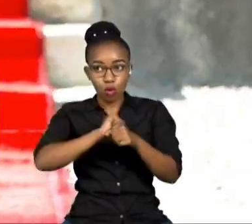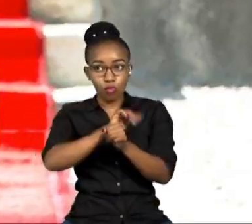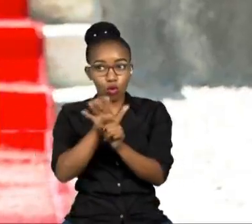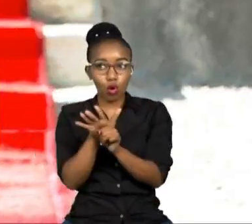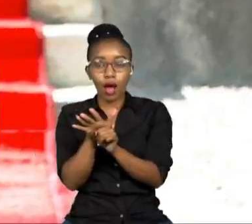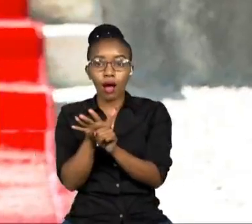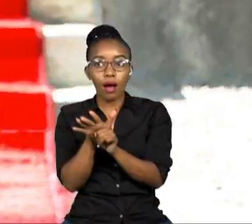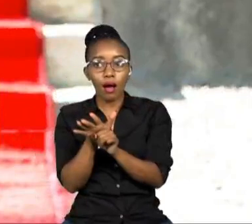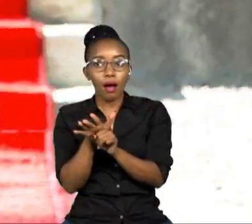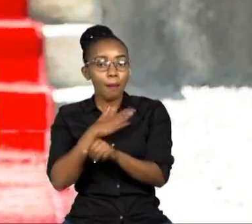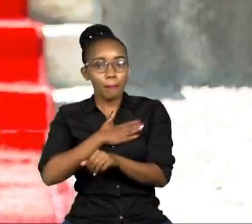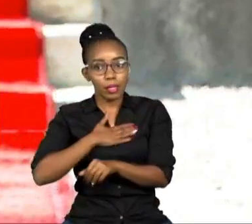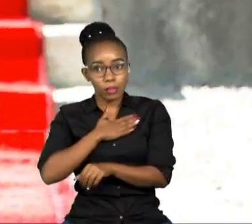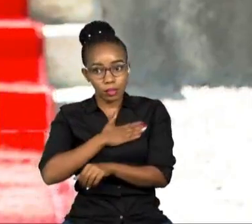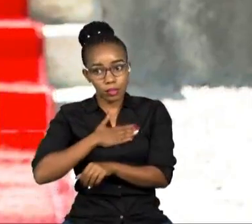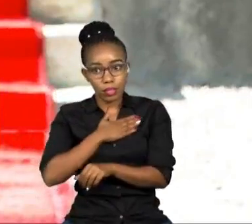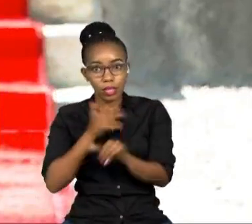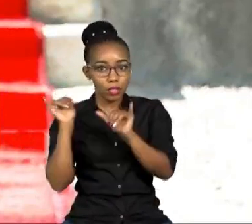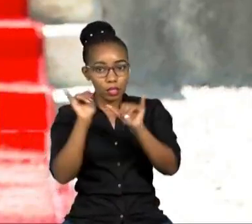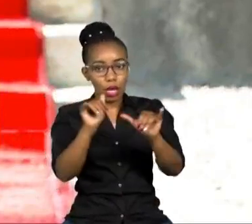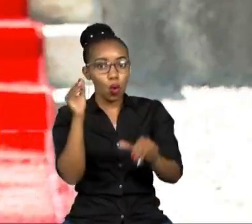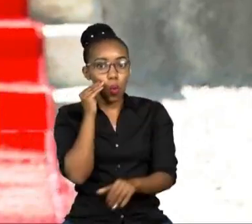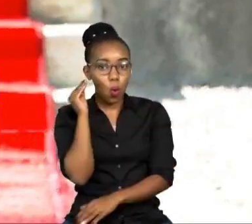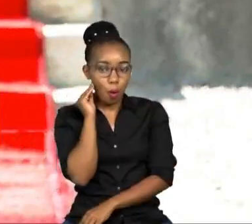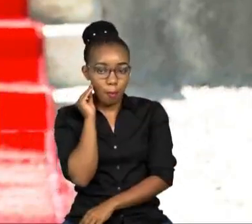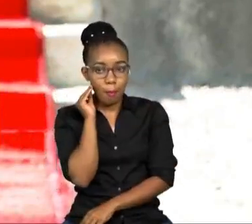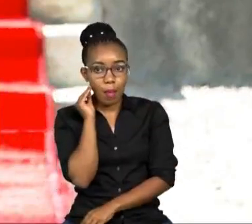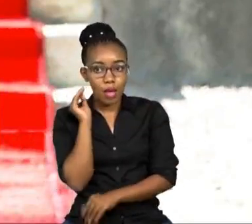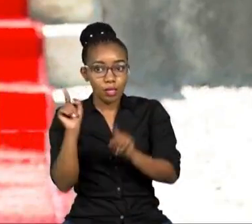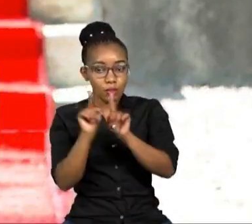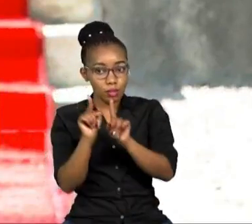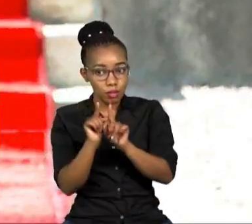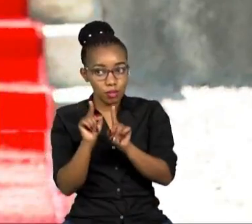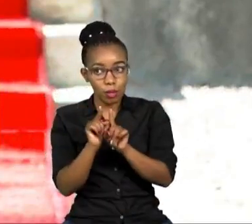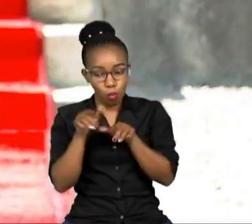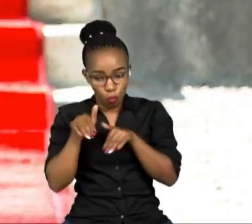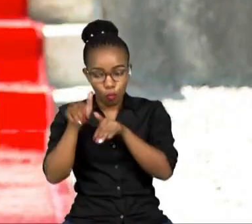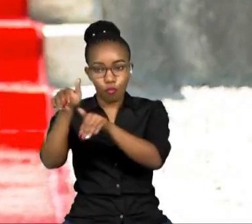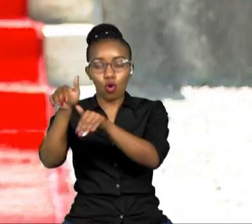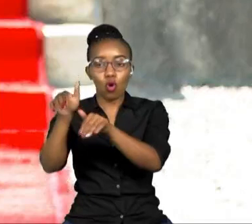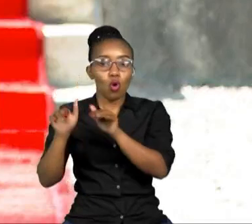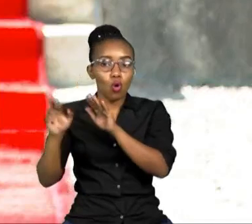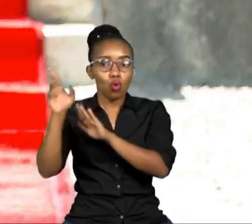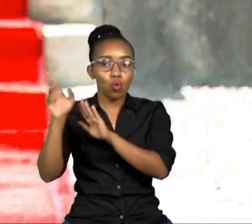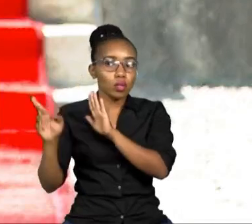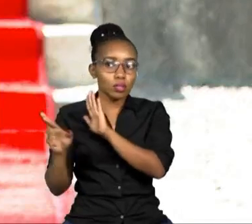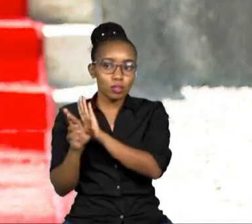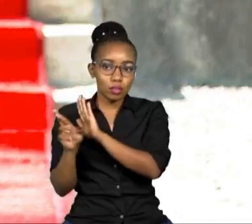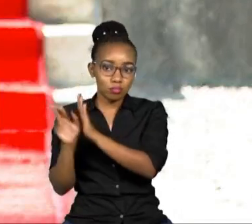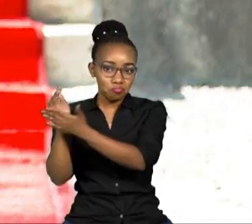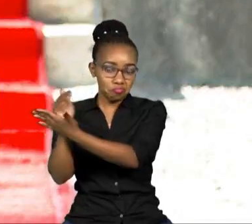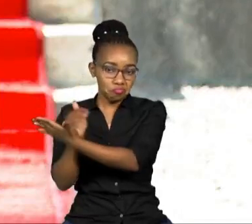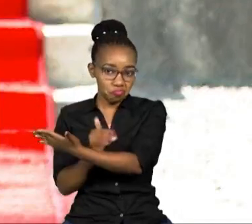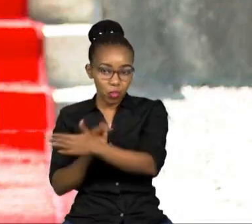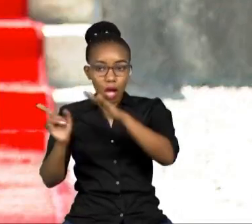corona, tunaomba ya kwamba tafadhalini tubaki ni nyumbani. Na zaidi ya yote kusisitiza ya kwamba tufuate maagizo yaliyotolewa na Wizara ya